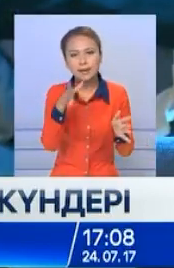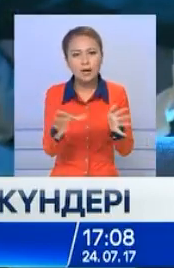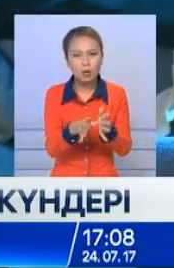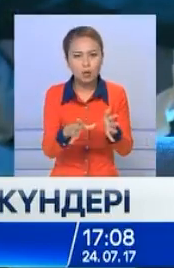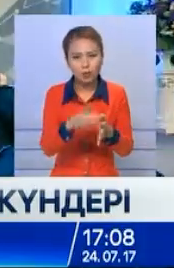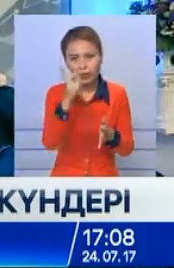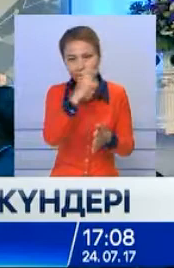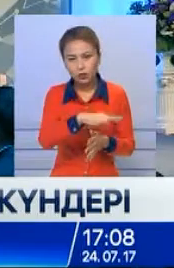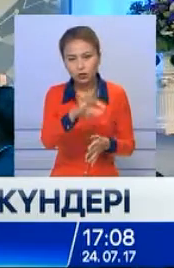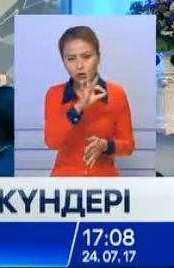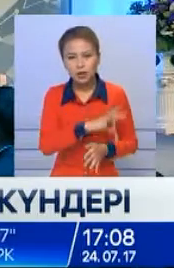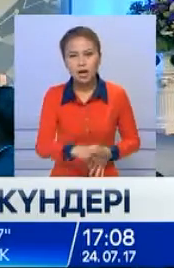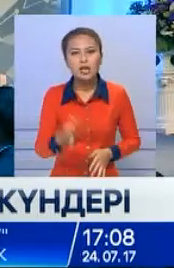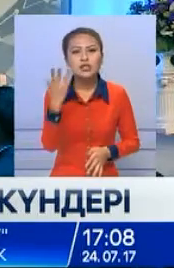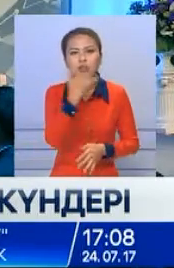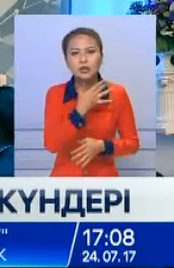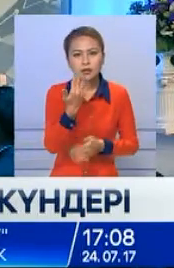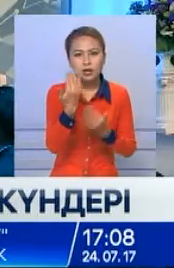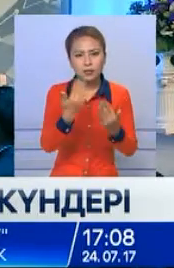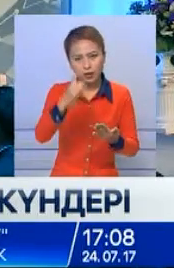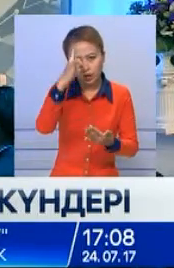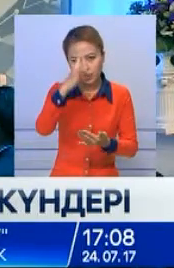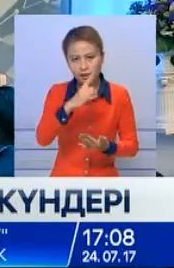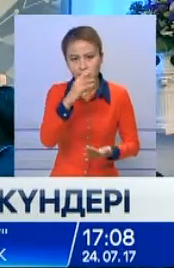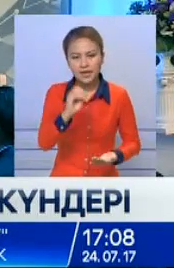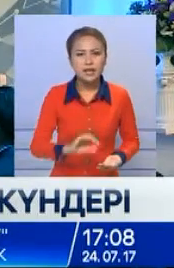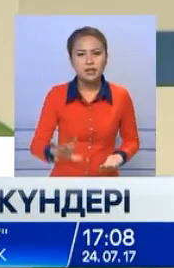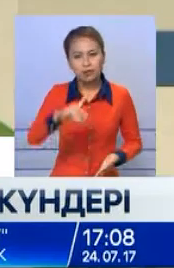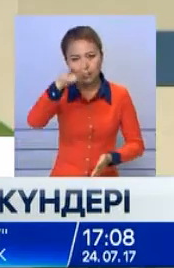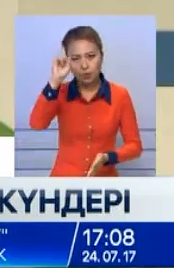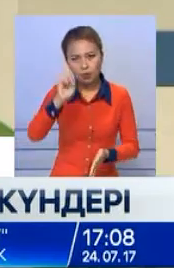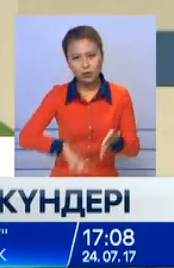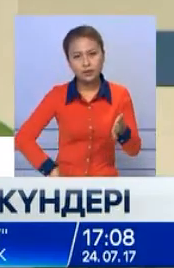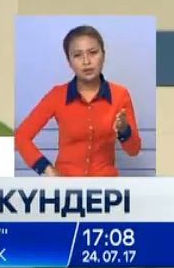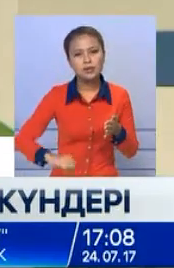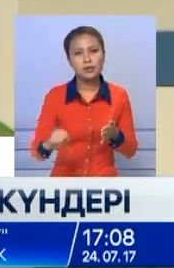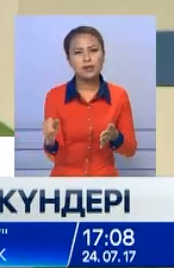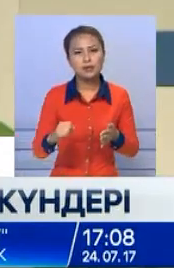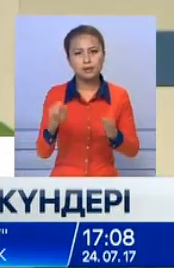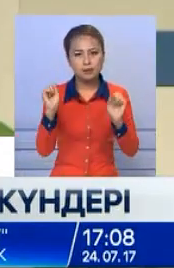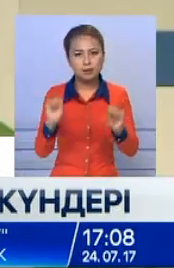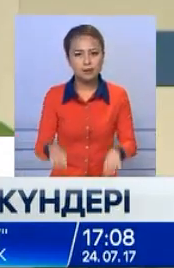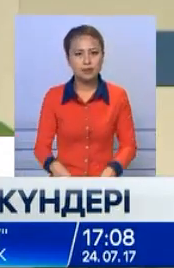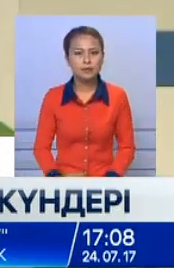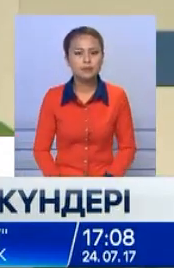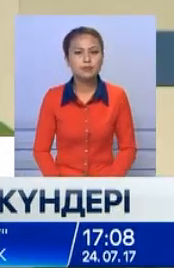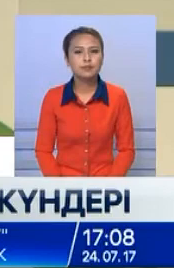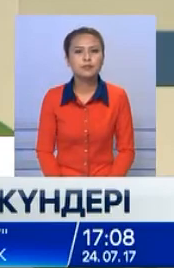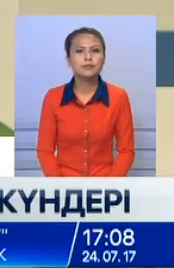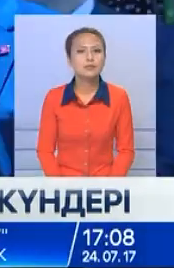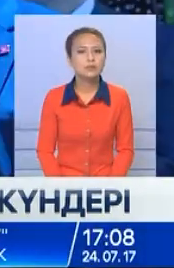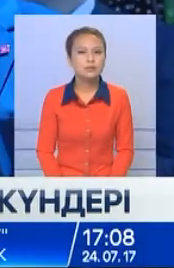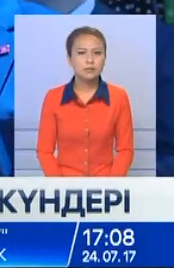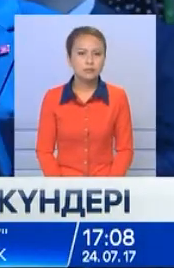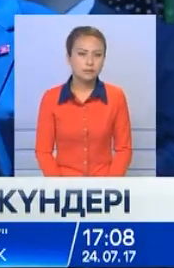энергия көздерін пайдалануға көшеді. Шетелдік сарапшы Қазақстан еуродақтың сенімді серіктесі екенін де тілге тиек